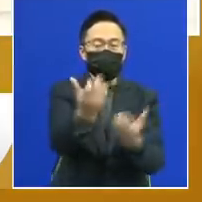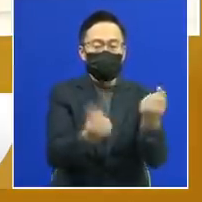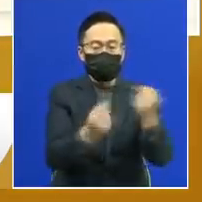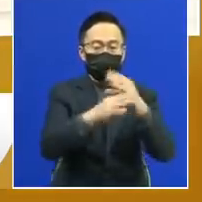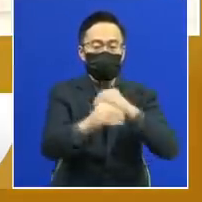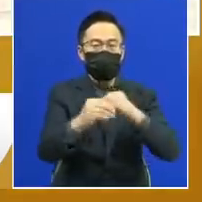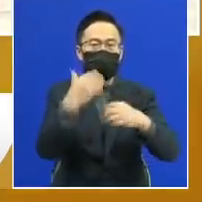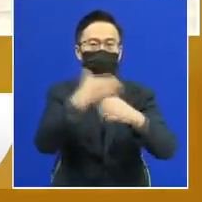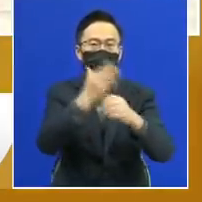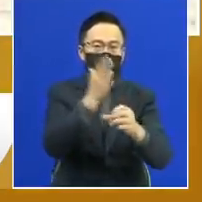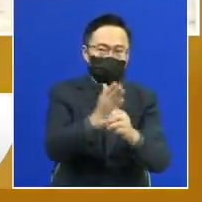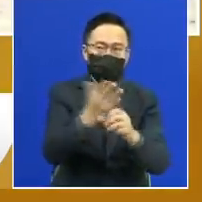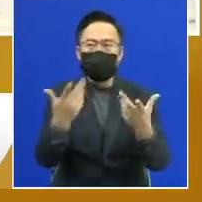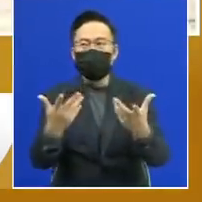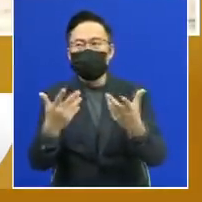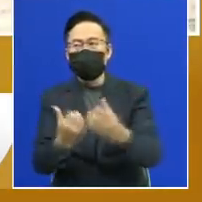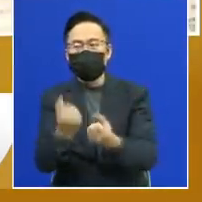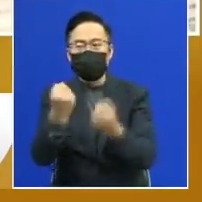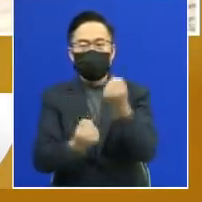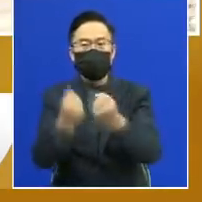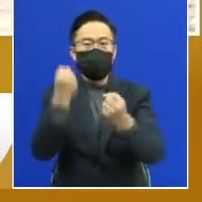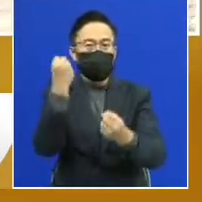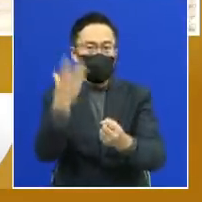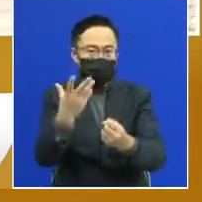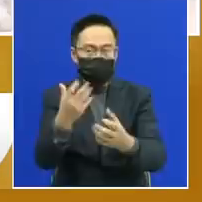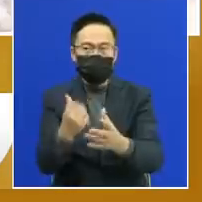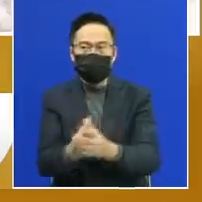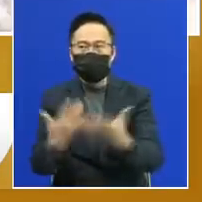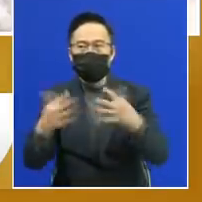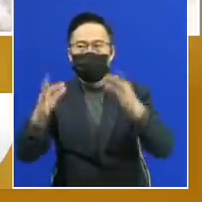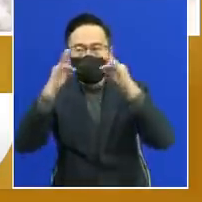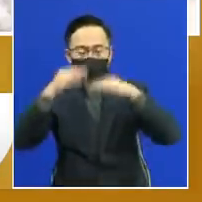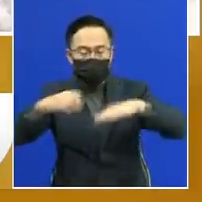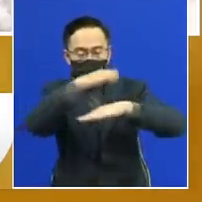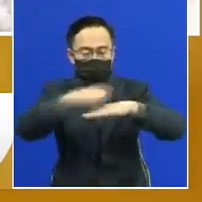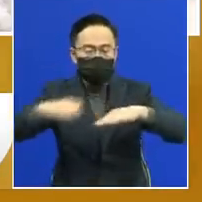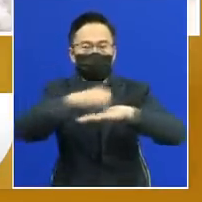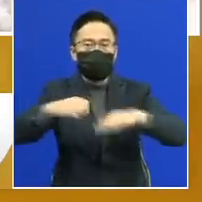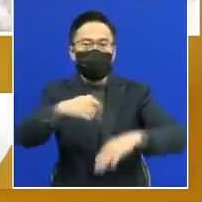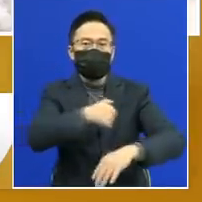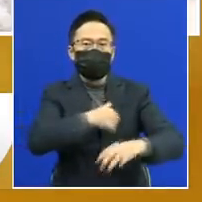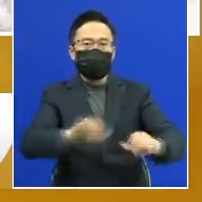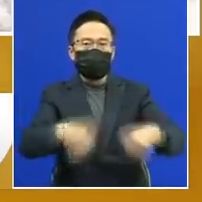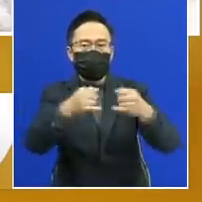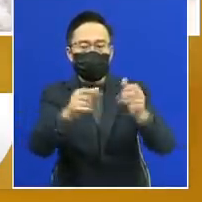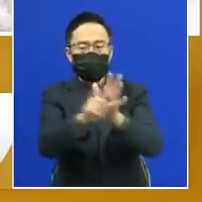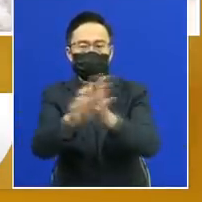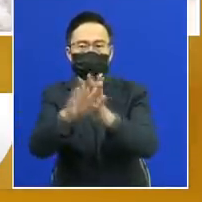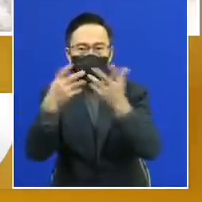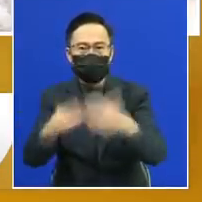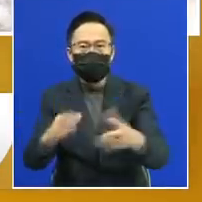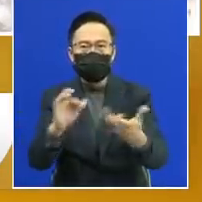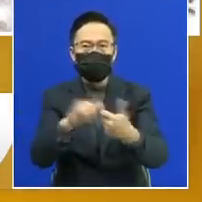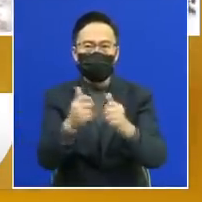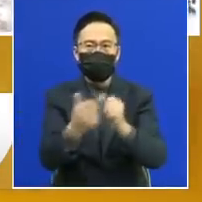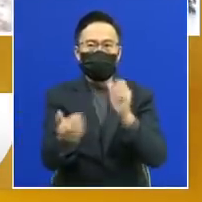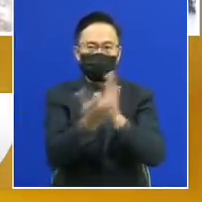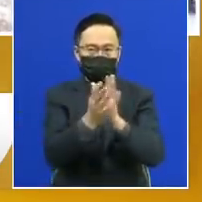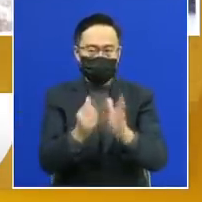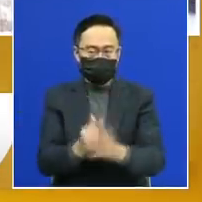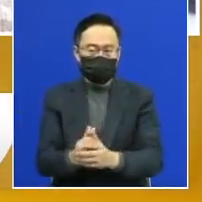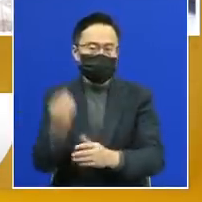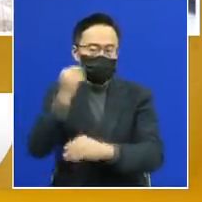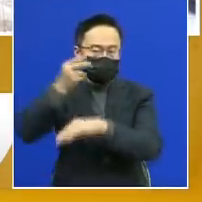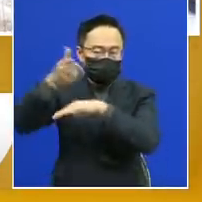าฝั่งนึงก็มีแมวปีนมาติดกล้องมันมาอีกแล้วก็เกิดเป็นเรื่องนี้ขึ้นมา พอมีกล้องมันก็มีหลักฐานไ